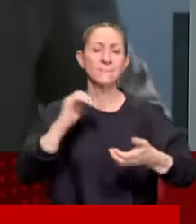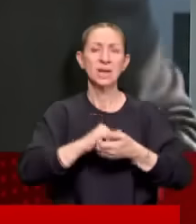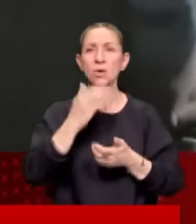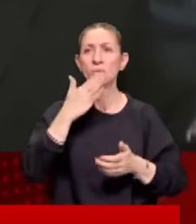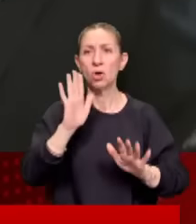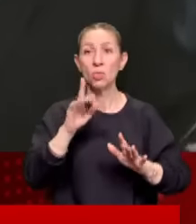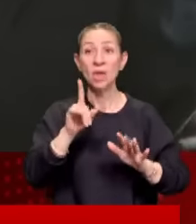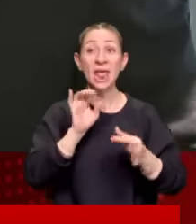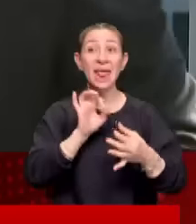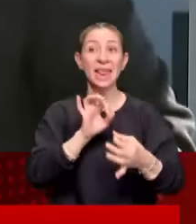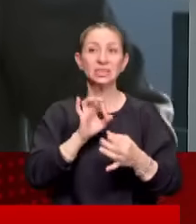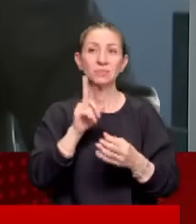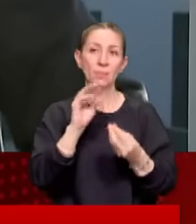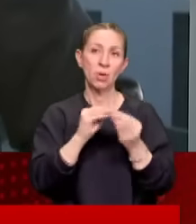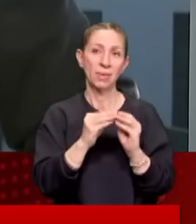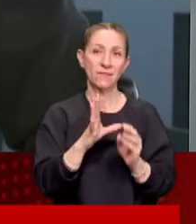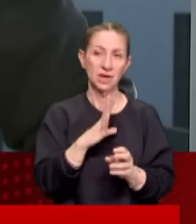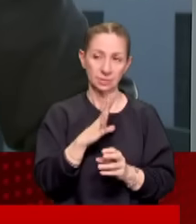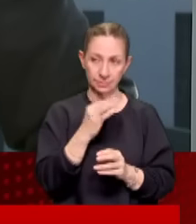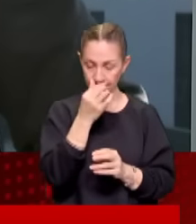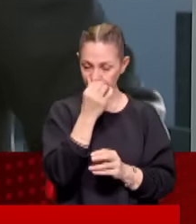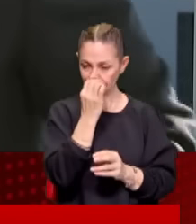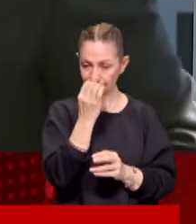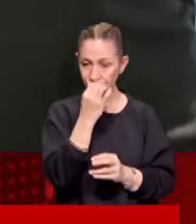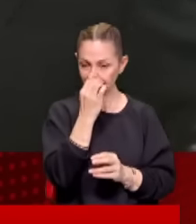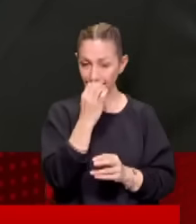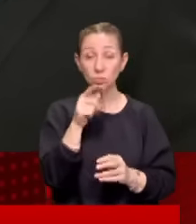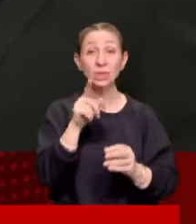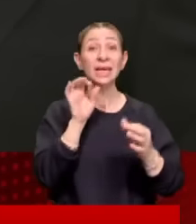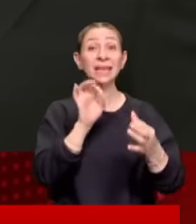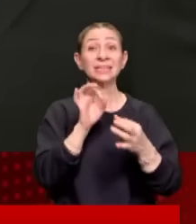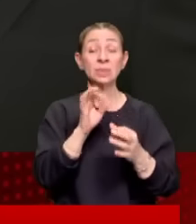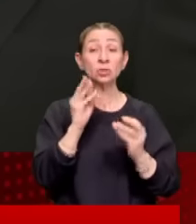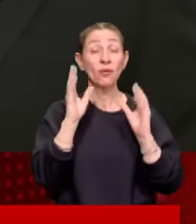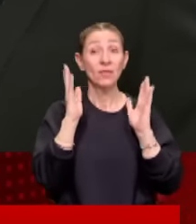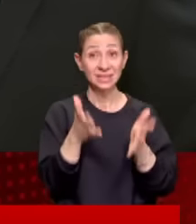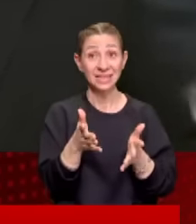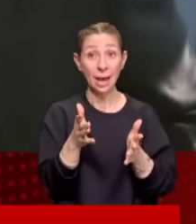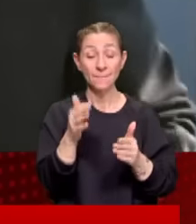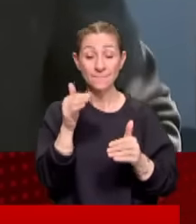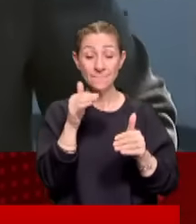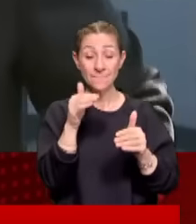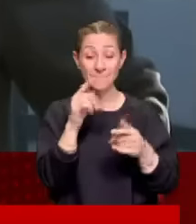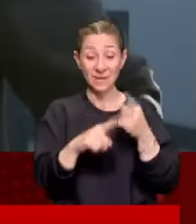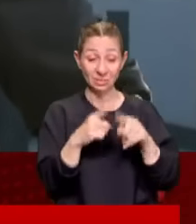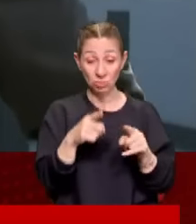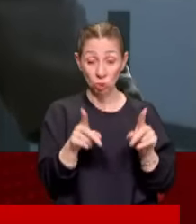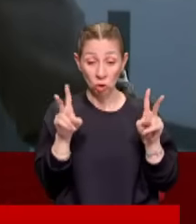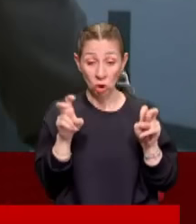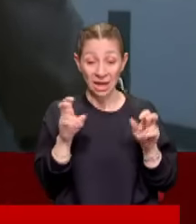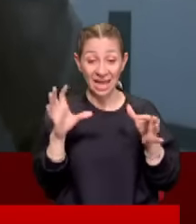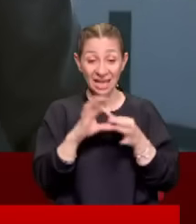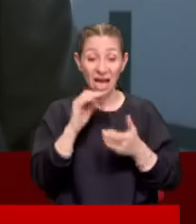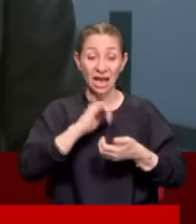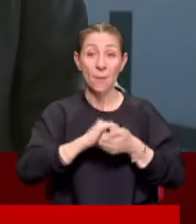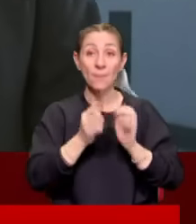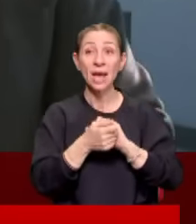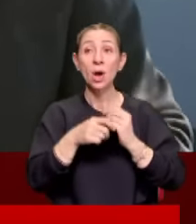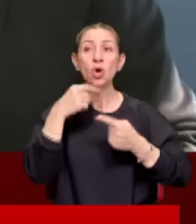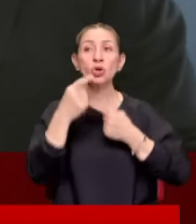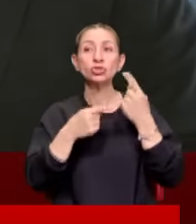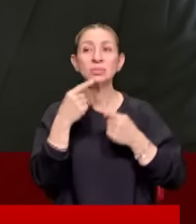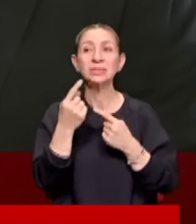Bunun iletişiminde sanıyorum bir problem var. Yani bunun iletişiminde çoğu zaman partimizin bu konuyla ilgili kampanya dilinde